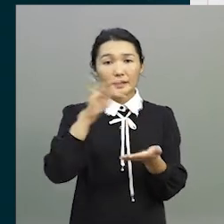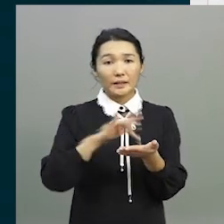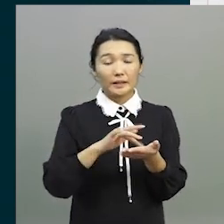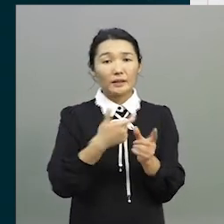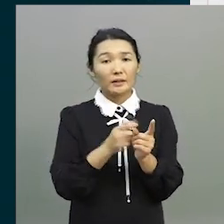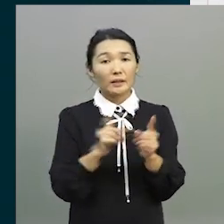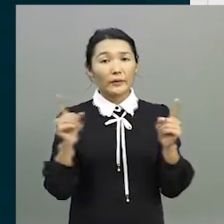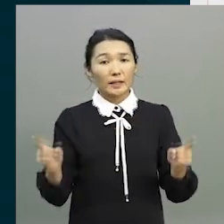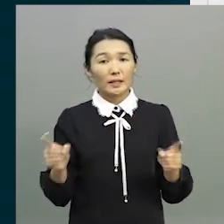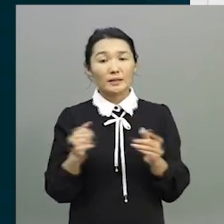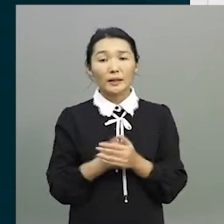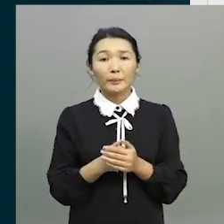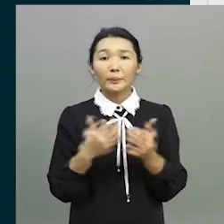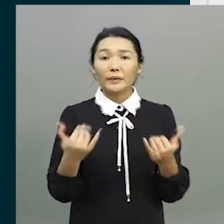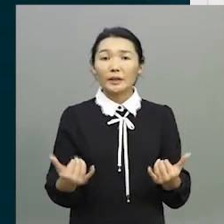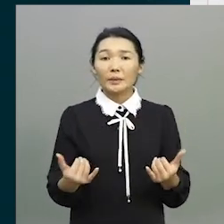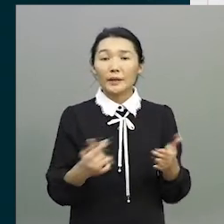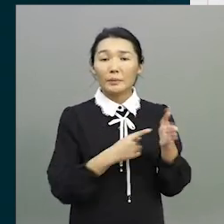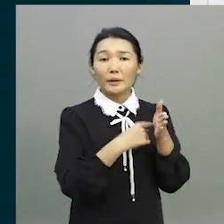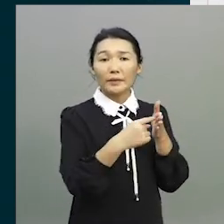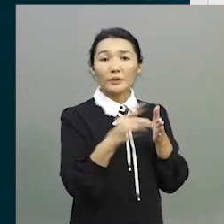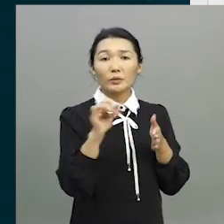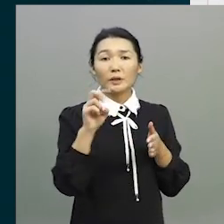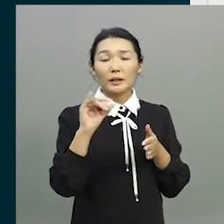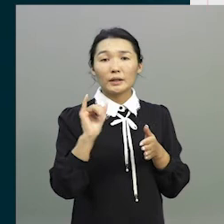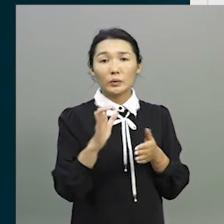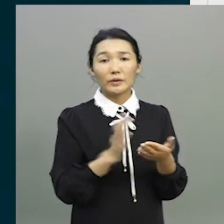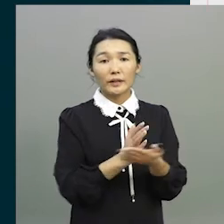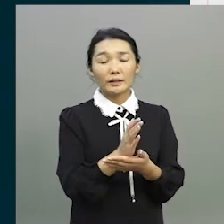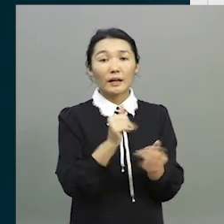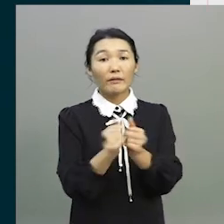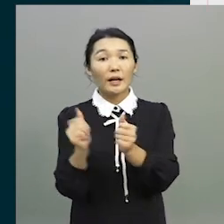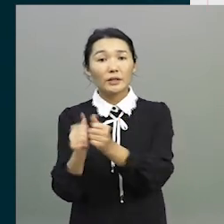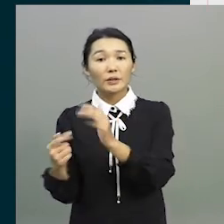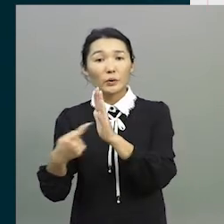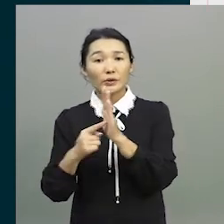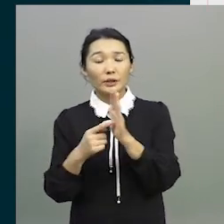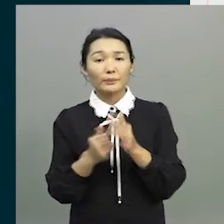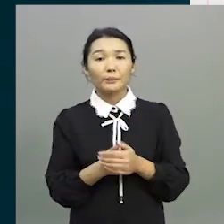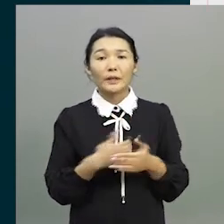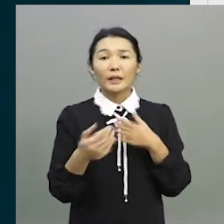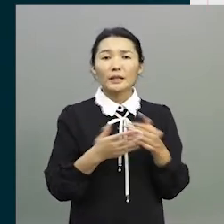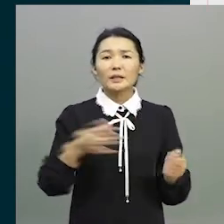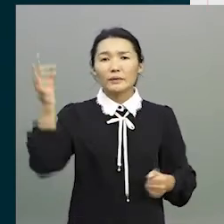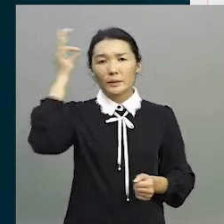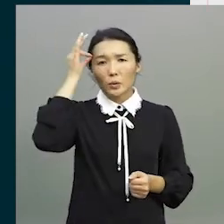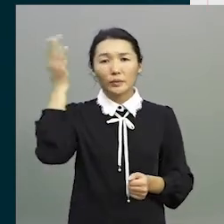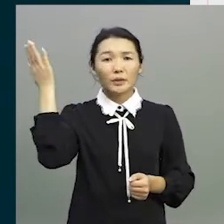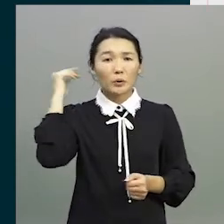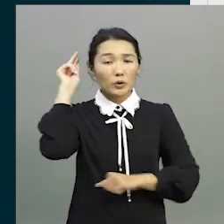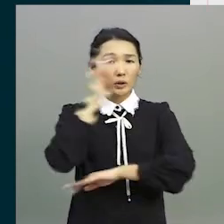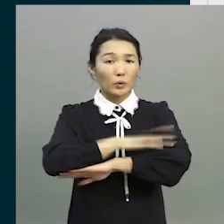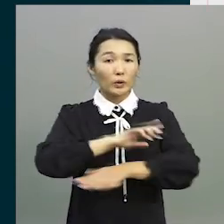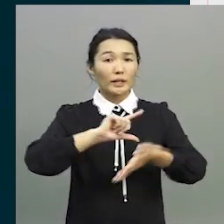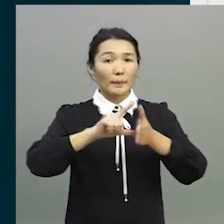отрезка теперь проведем радиус-вектор и каждой точке если вы вспомните прошлый урок геометрии